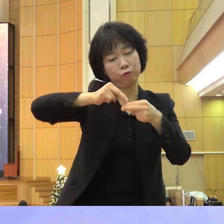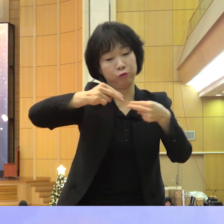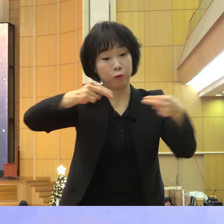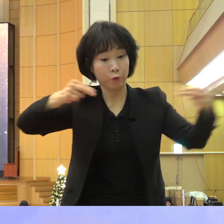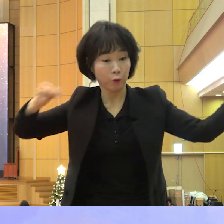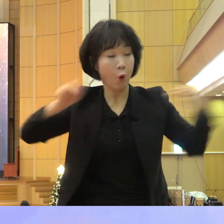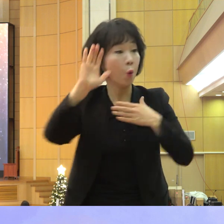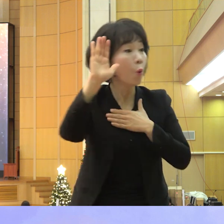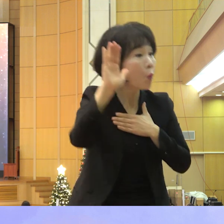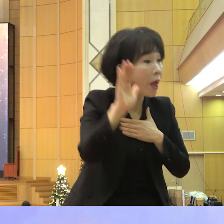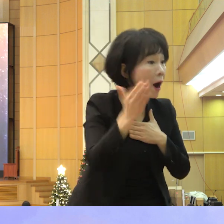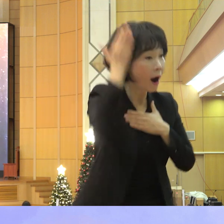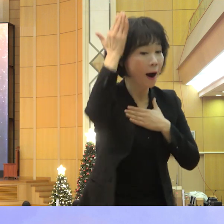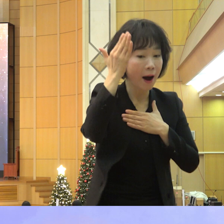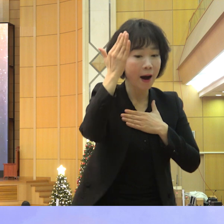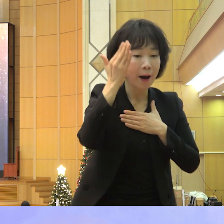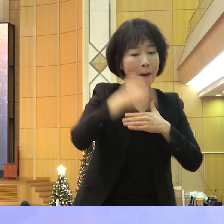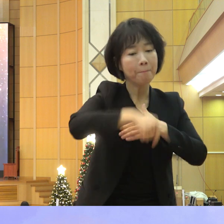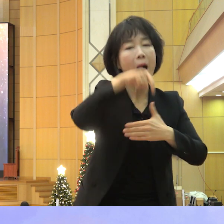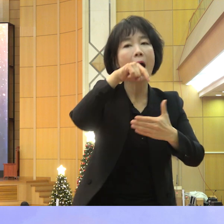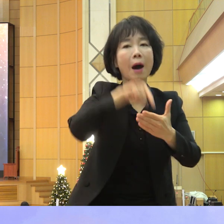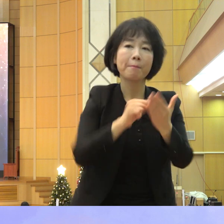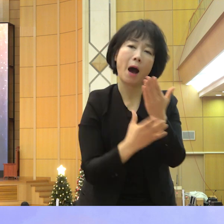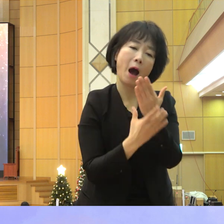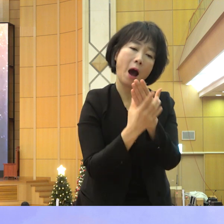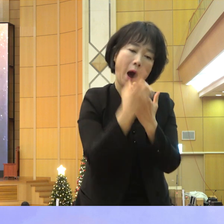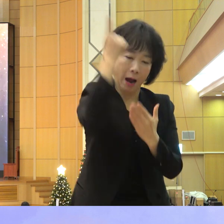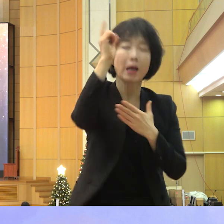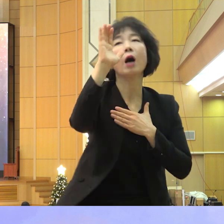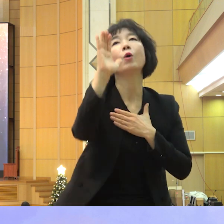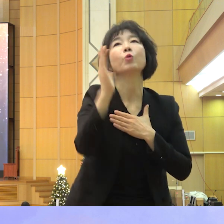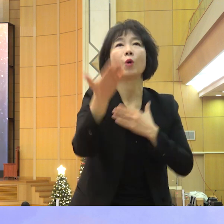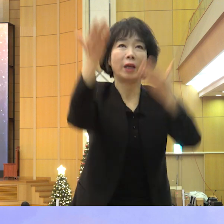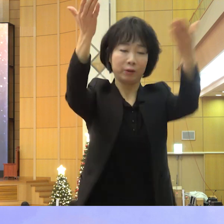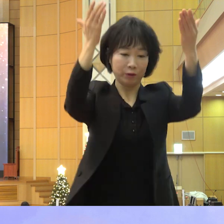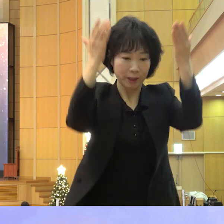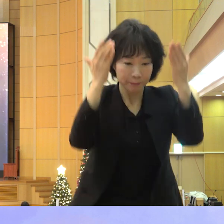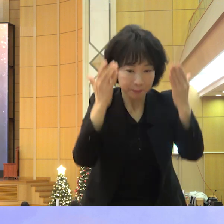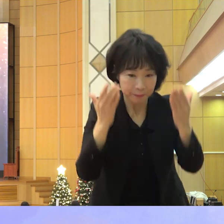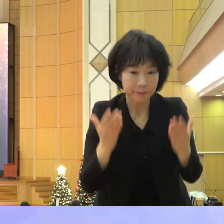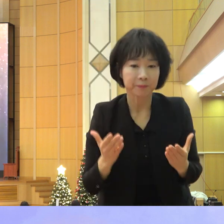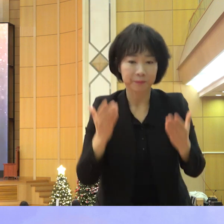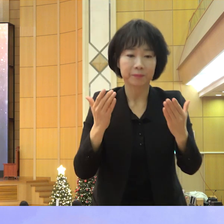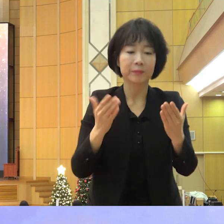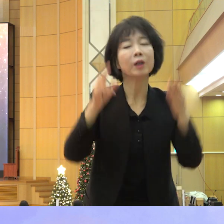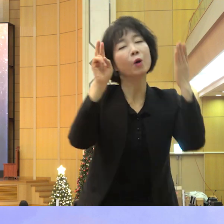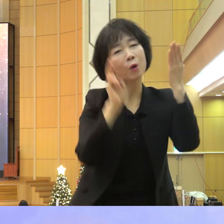사랑 줄이 되어 한맘 되게 하시네.